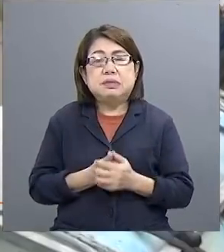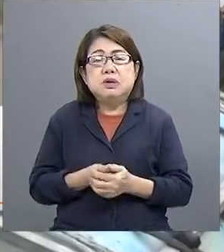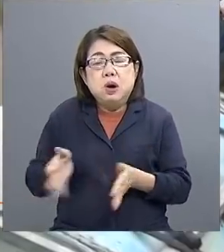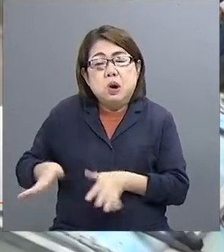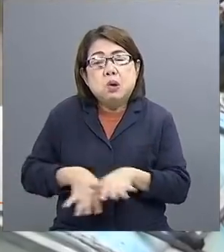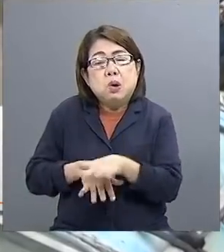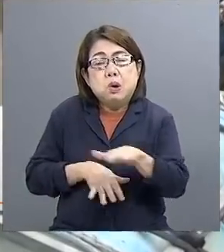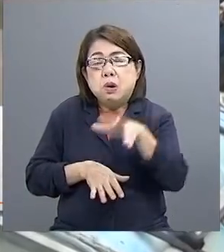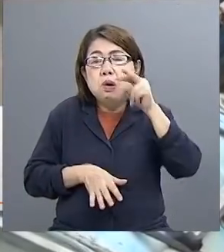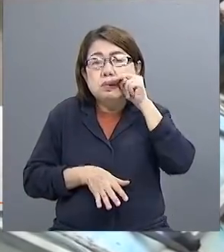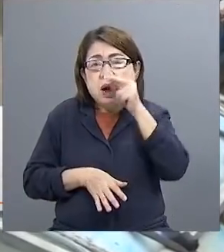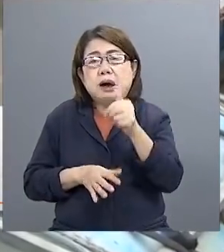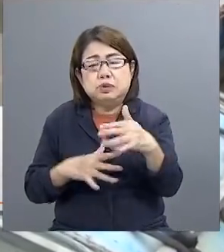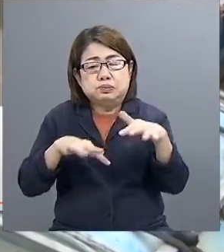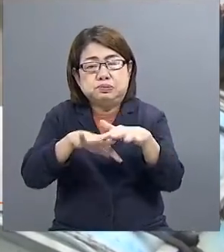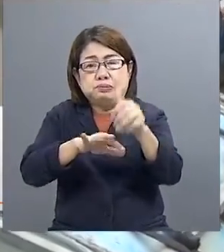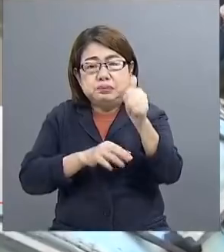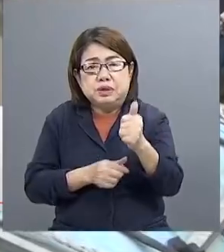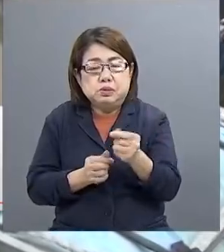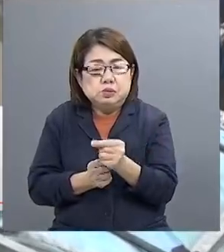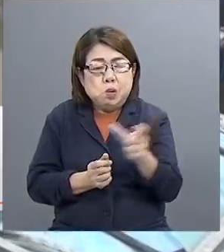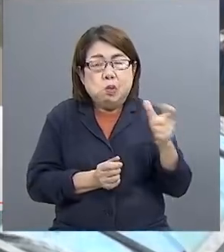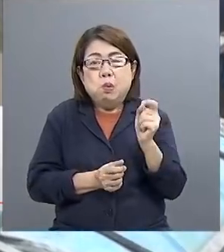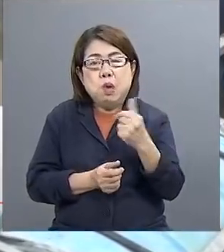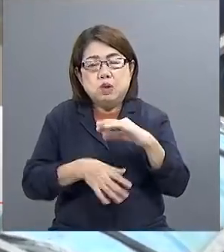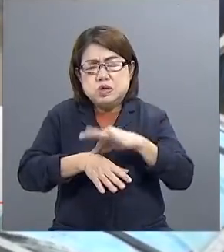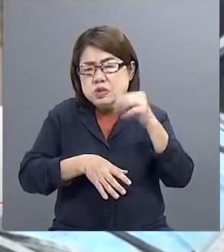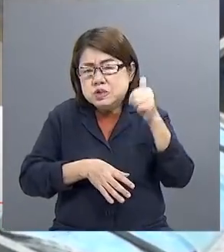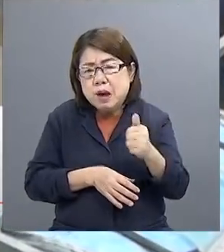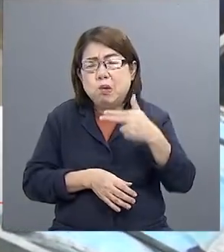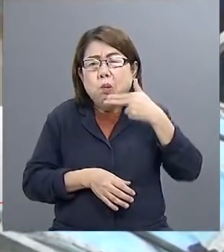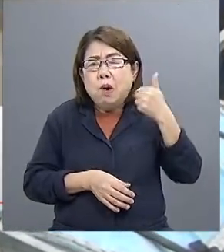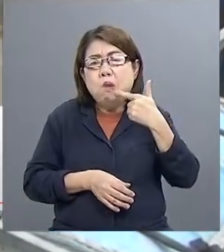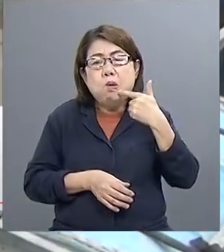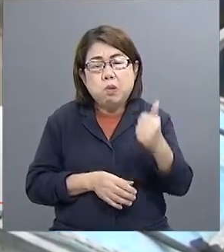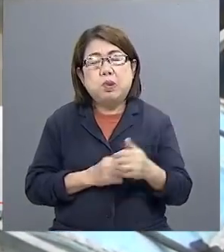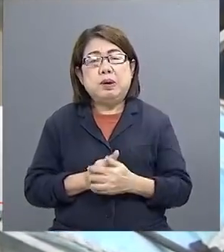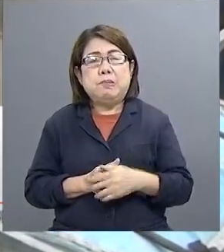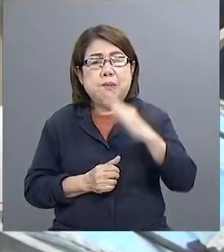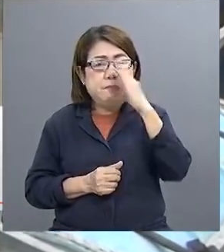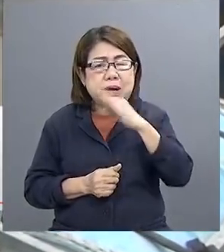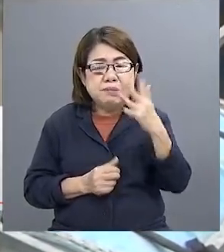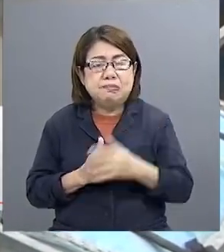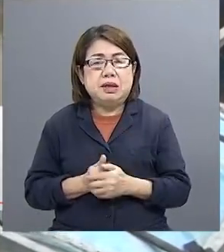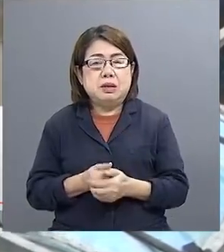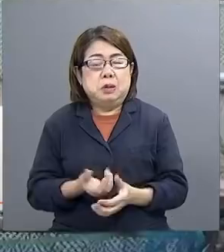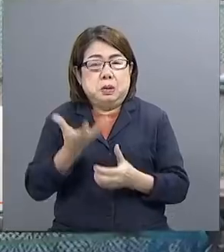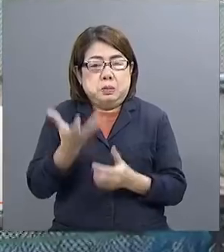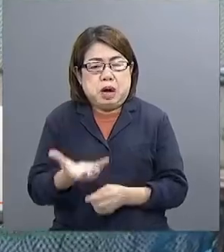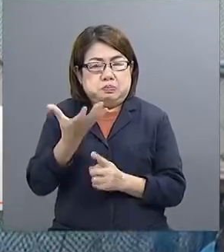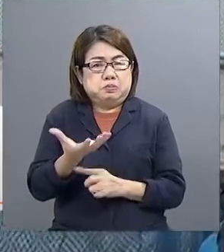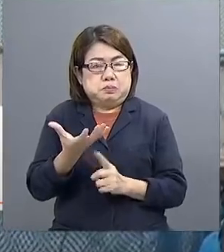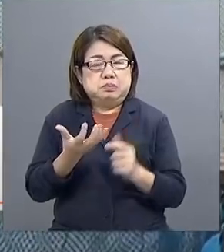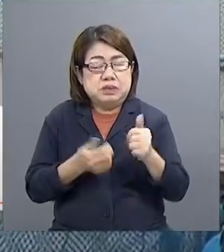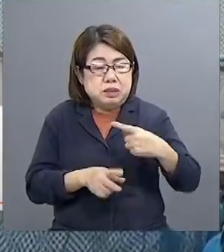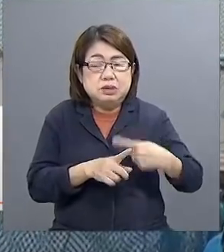กินอาหารได้ดีโตเร็วเนื้อแน่นรสหวานครับเมื่อนำมาทำอาหารแล้วมันจะไม่ข่าวแล้วก็ได้น้ำหนักดีเลี้ยงเพียง 4เดือนเนี่ยก็